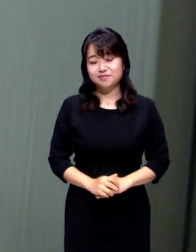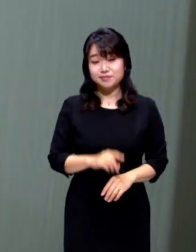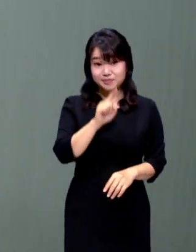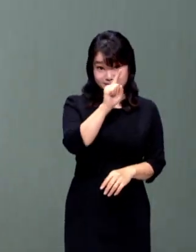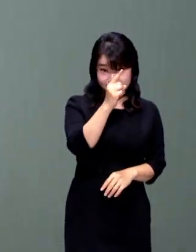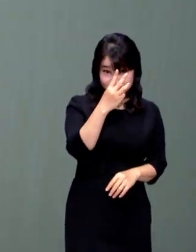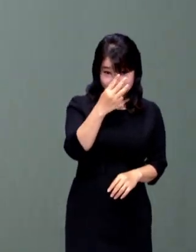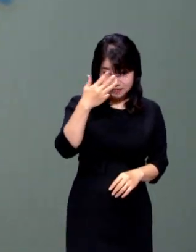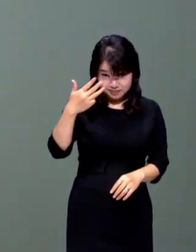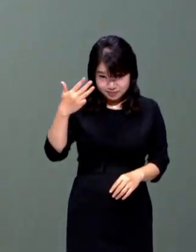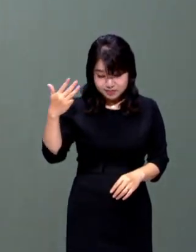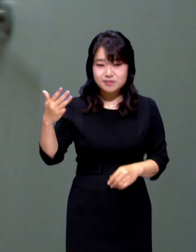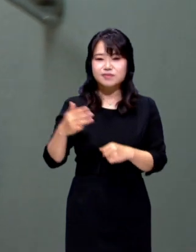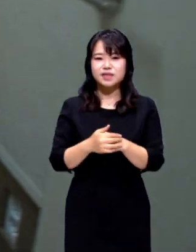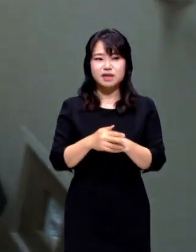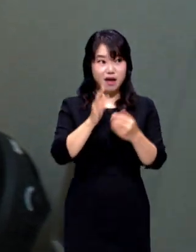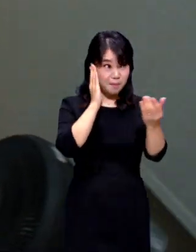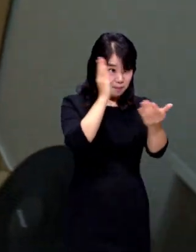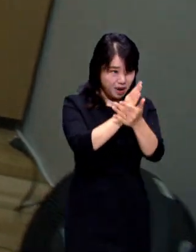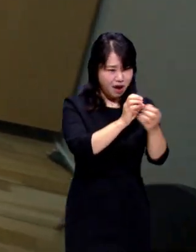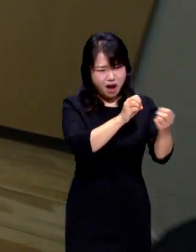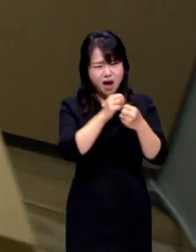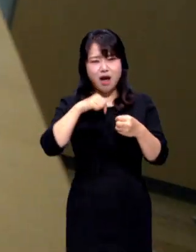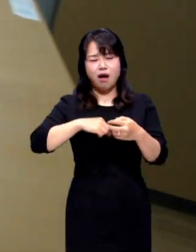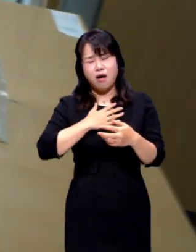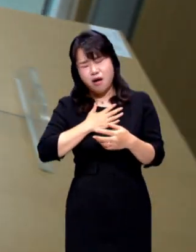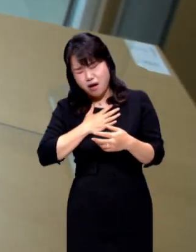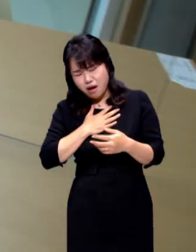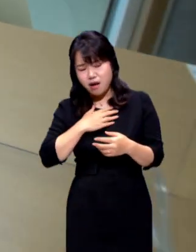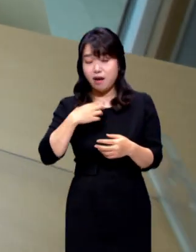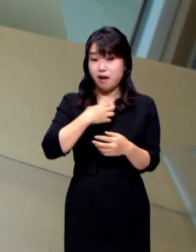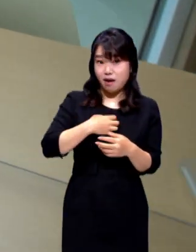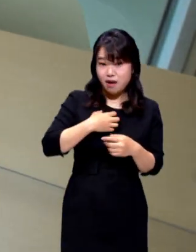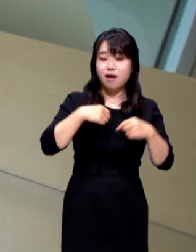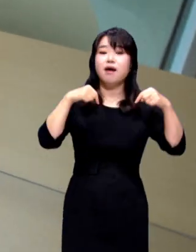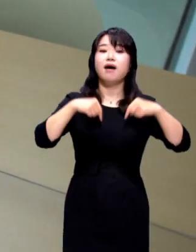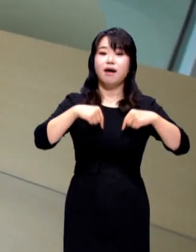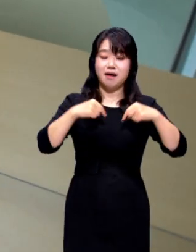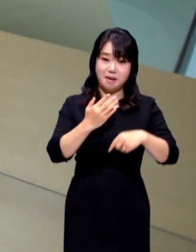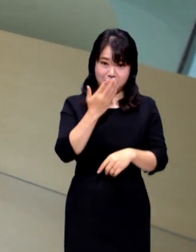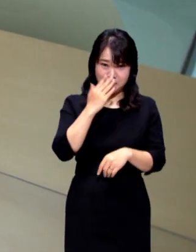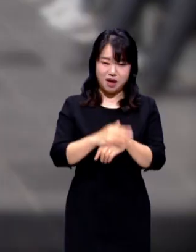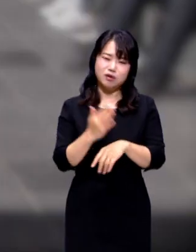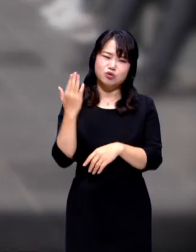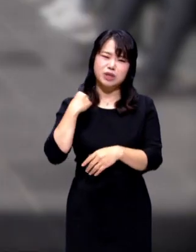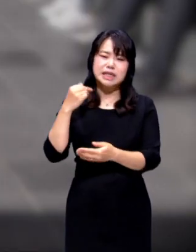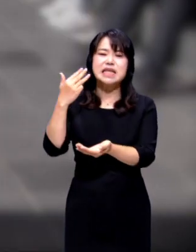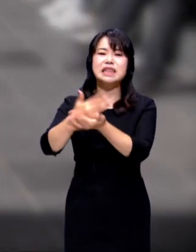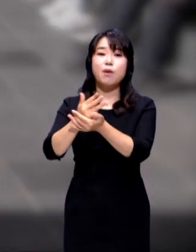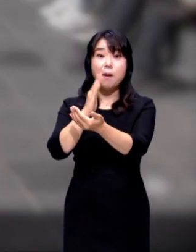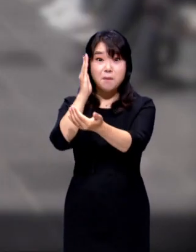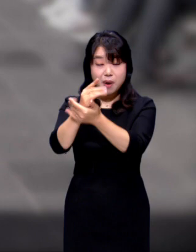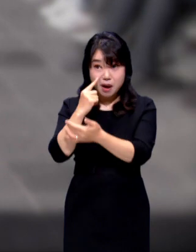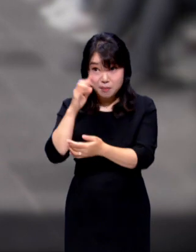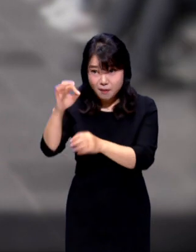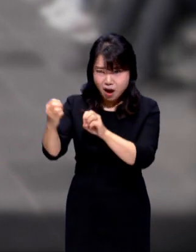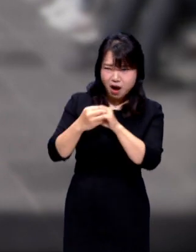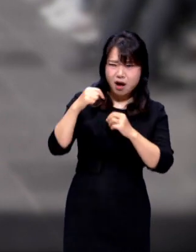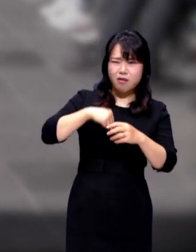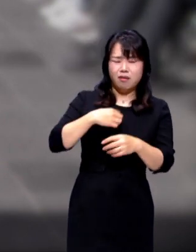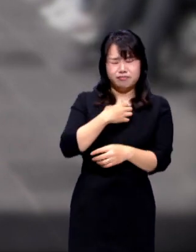1388 재난심리지원 특별상담도 가능합니다. 최근 이태원 참사로 심리적으로